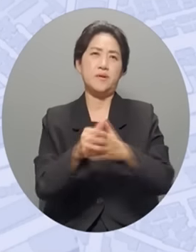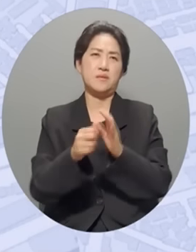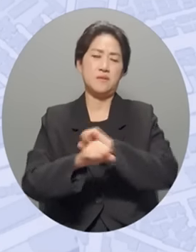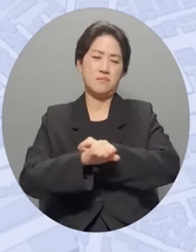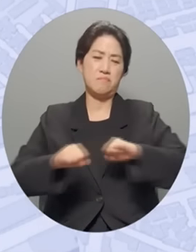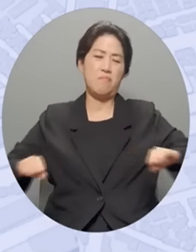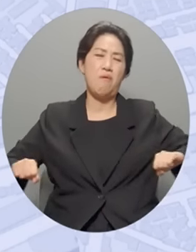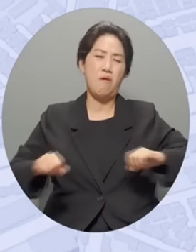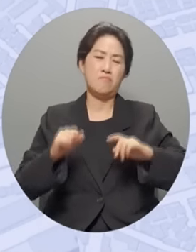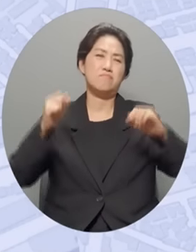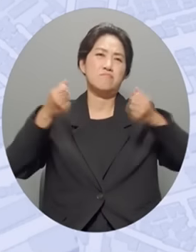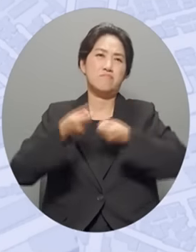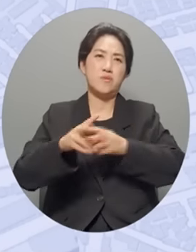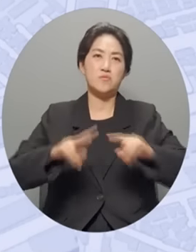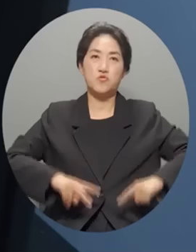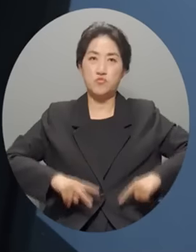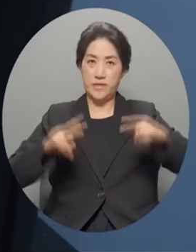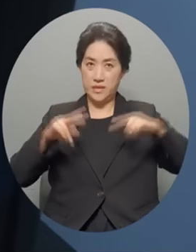배 넘게 늘었습니다.